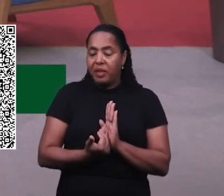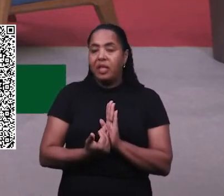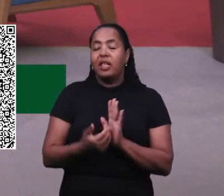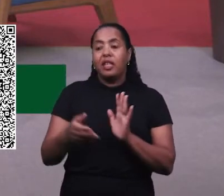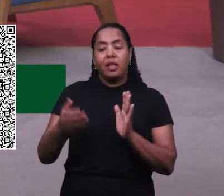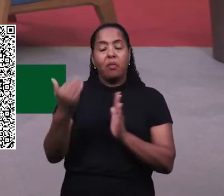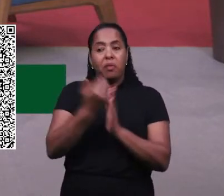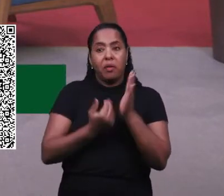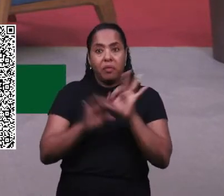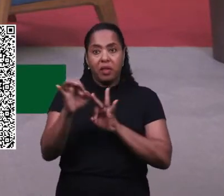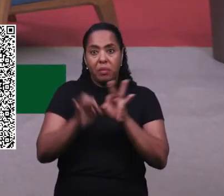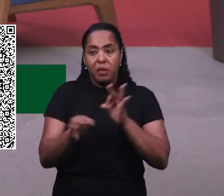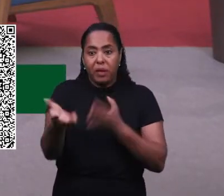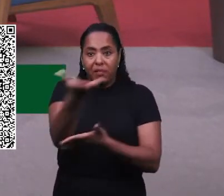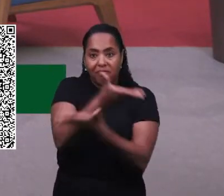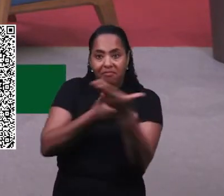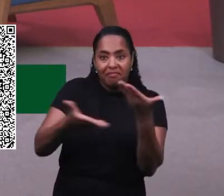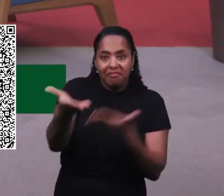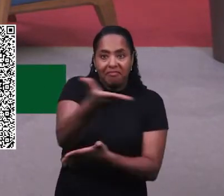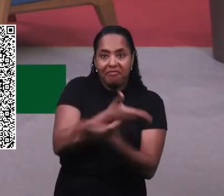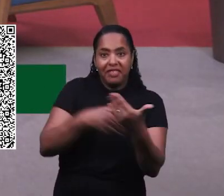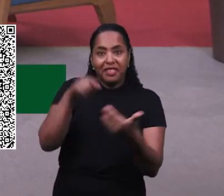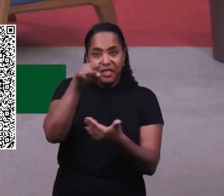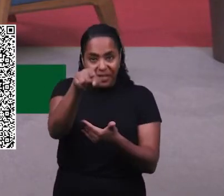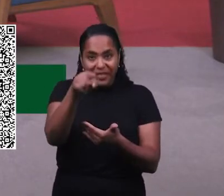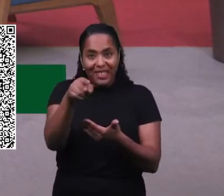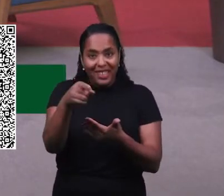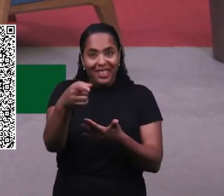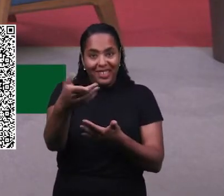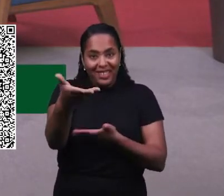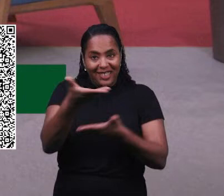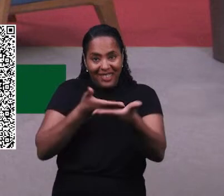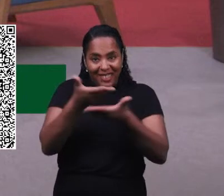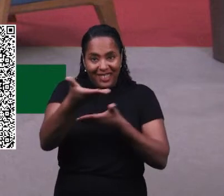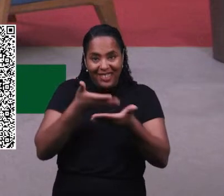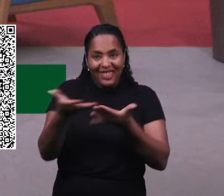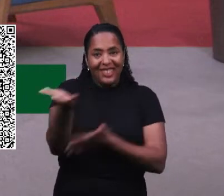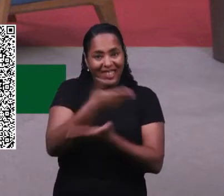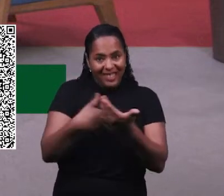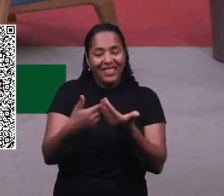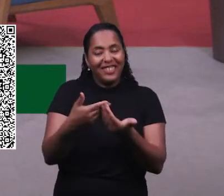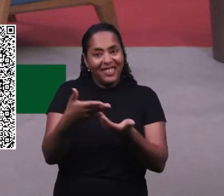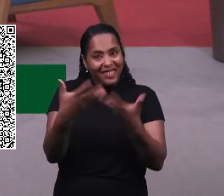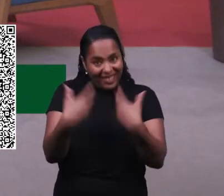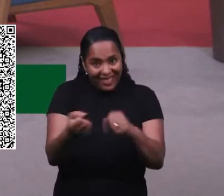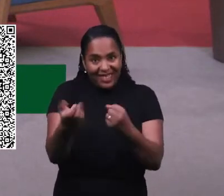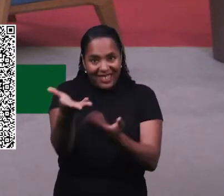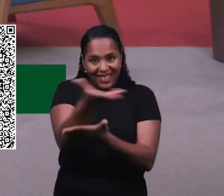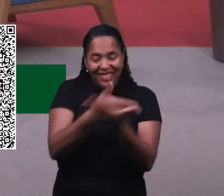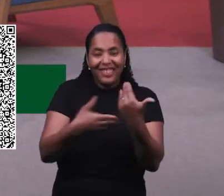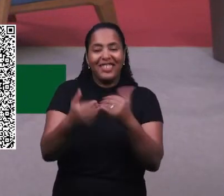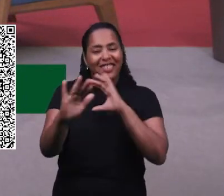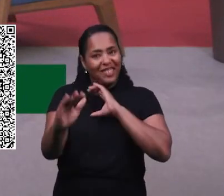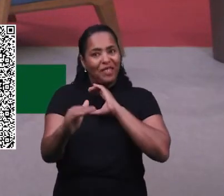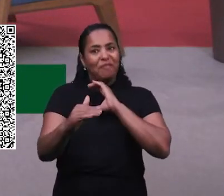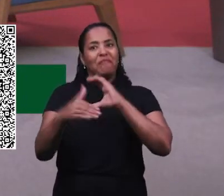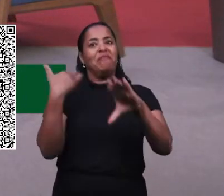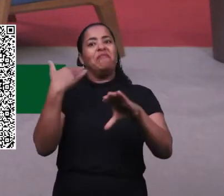préparé avec une interaction avec les frères qui participent. Donc, envoyez aussi votre contribution, votre